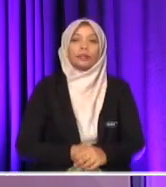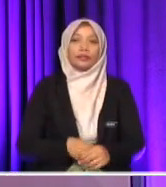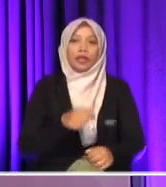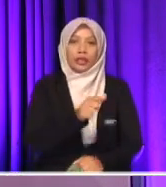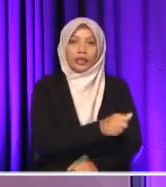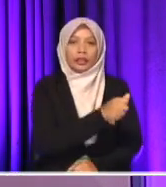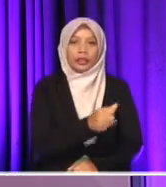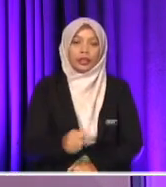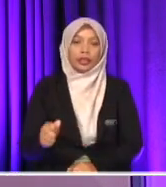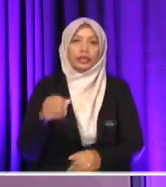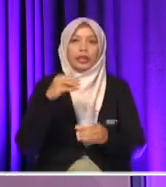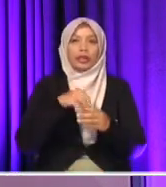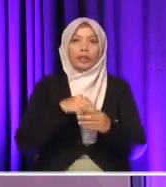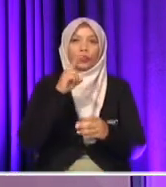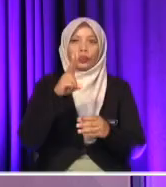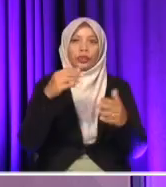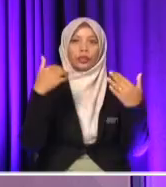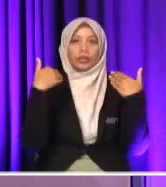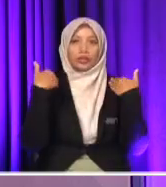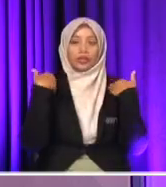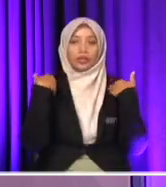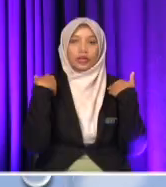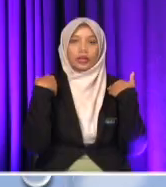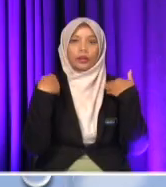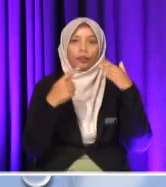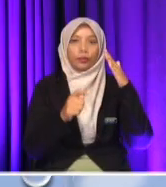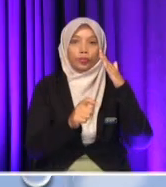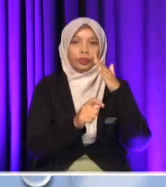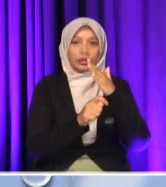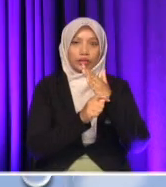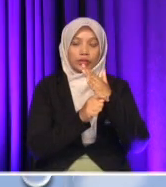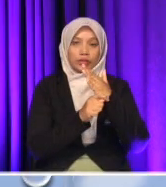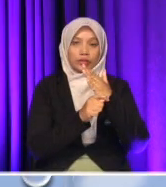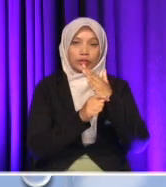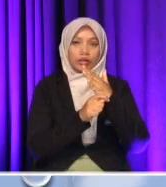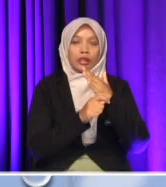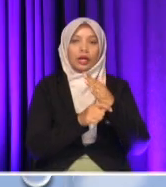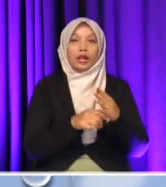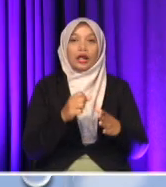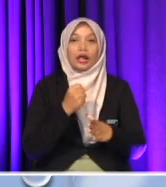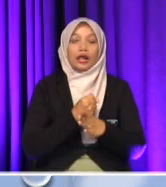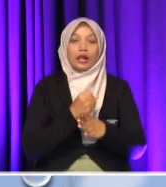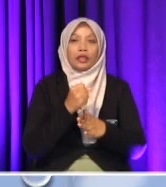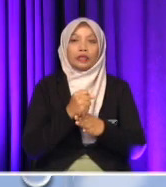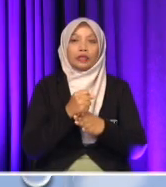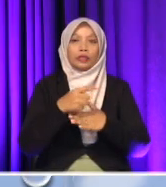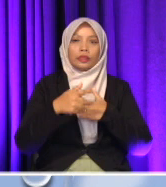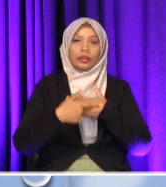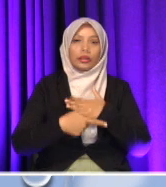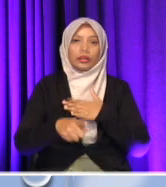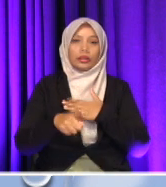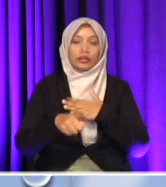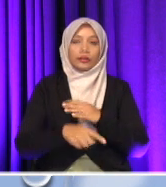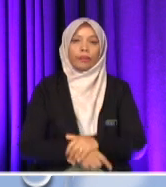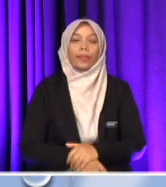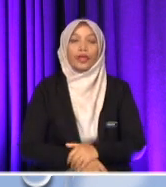2 keadaan, iaitu sama ada pada kitar positif, okey, ataupun kitar negatif. Okey,